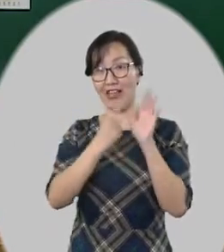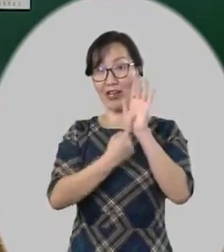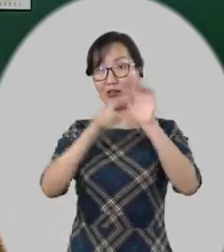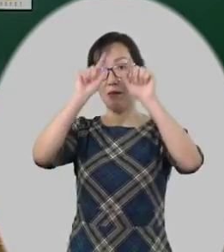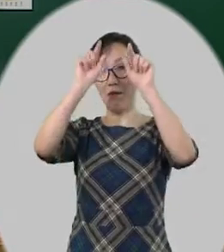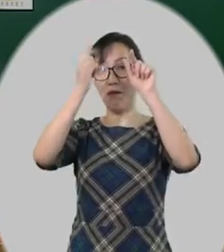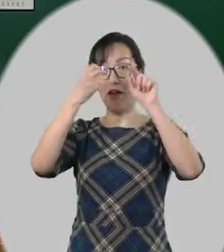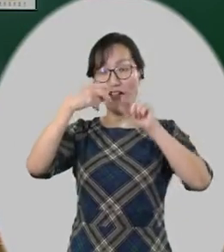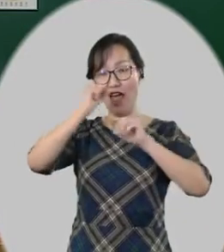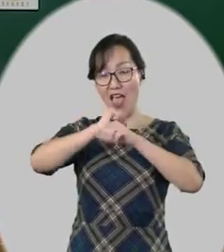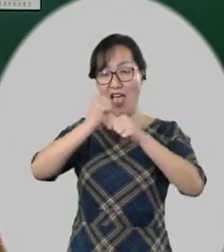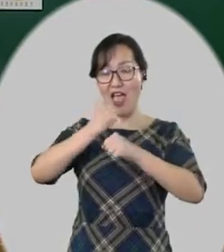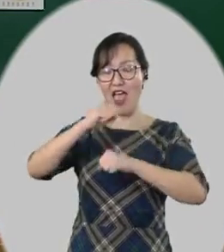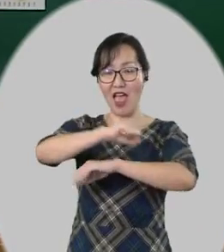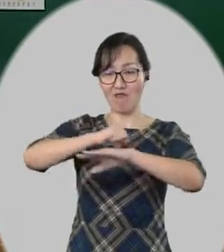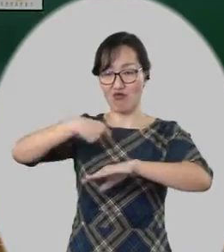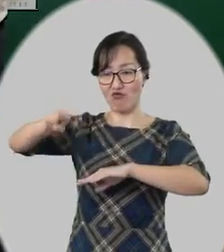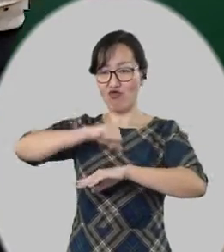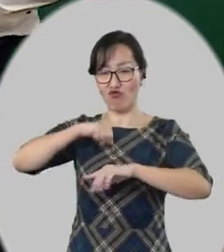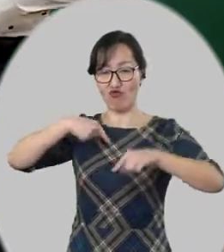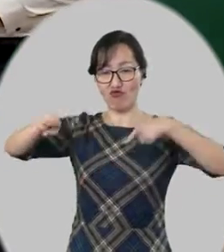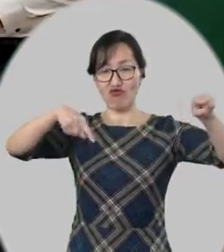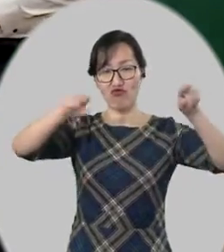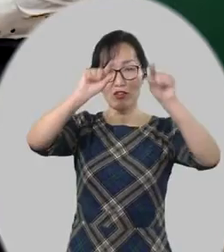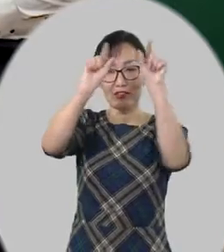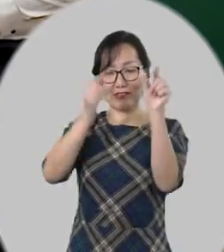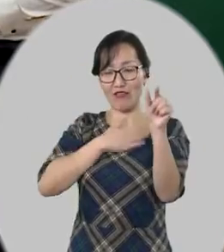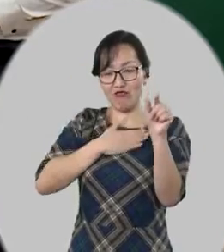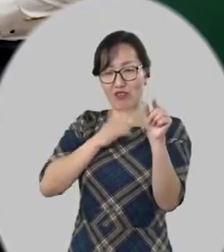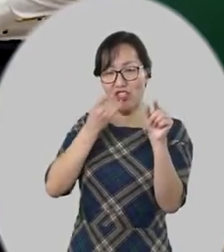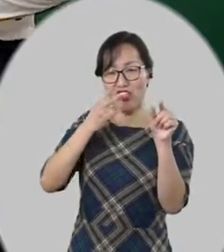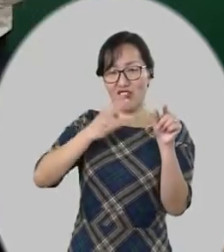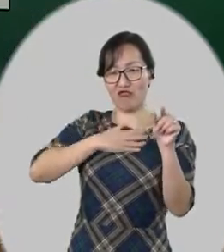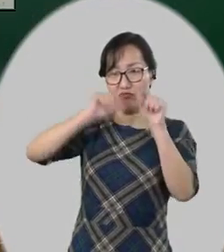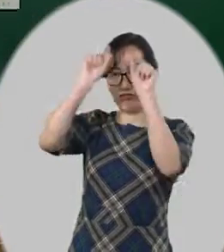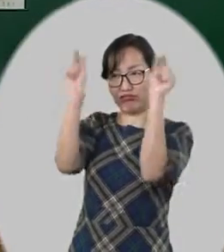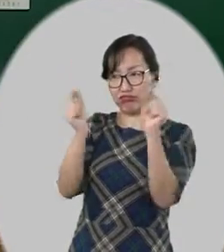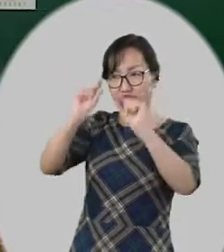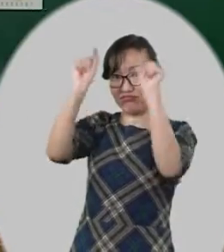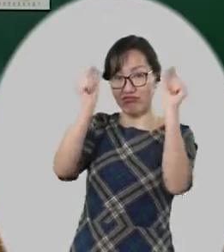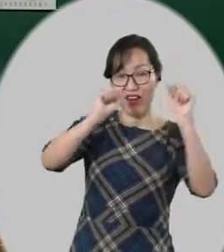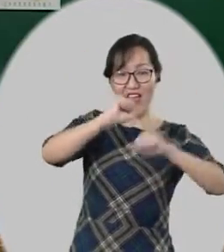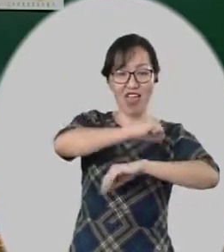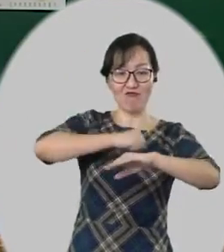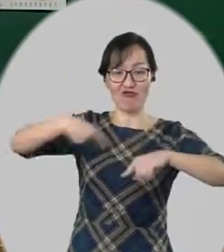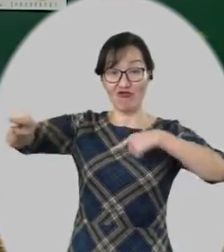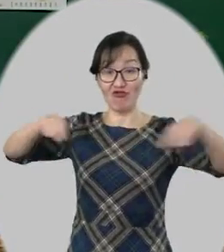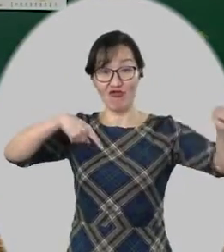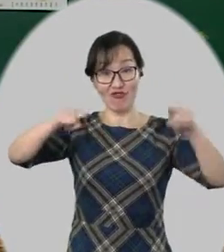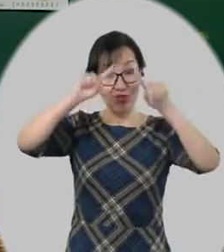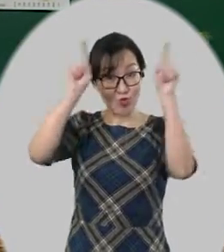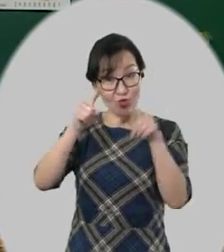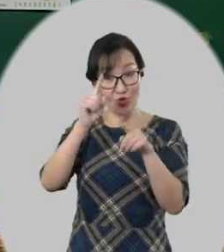гадна аймаг болгон хоорондоо зааглагдсан байдаг байхныг тэр ойлголтыг өгөх гэж байгаа юм. За, газрын